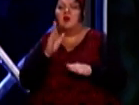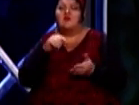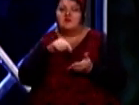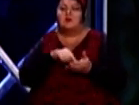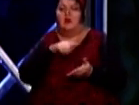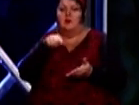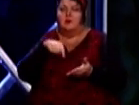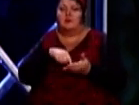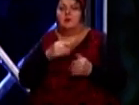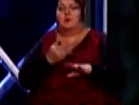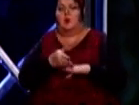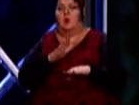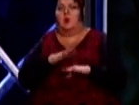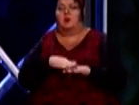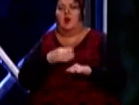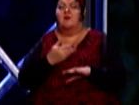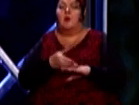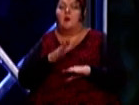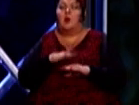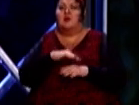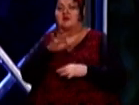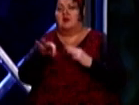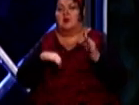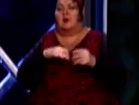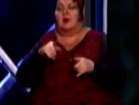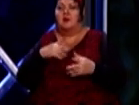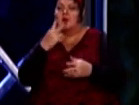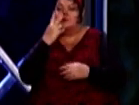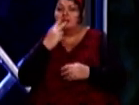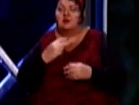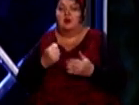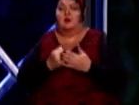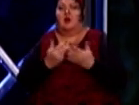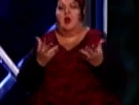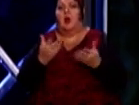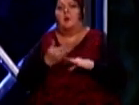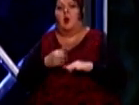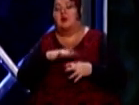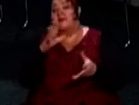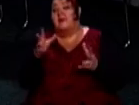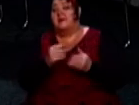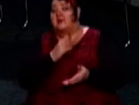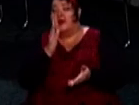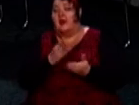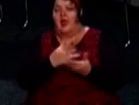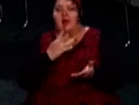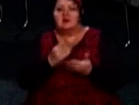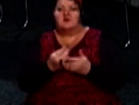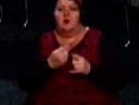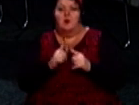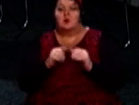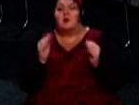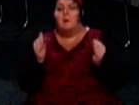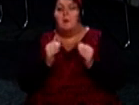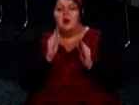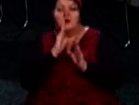полтавські архітектори, які душою прикипіли і до цієї архітектури, і до того, яка Полтава у нас є взагалі, зі своїм оцим